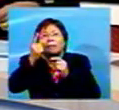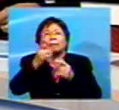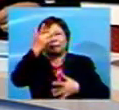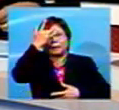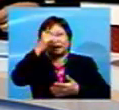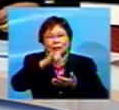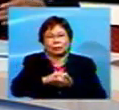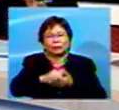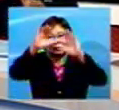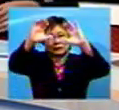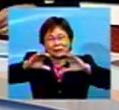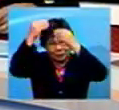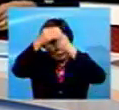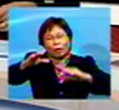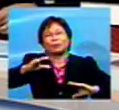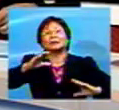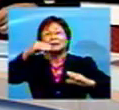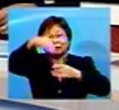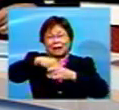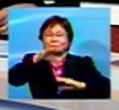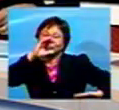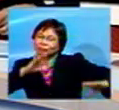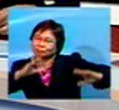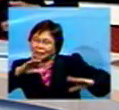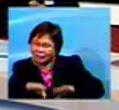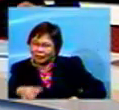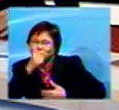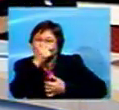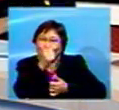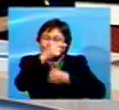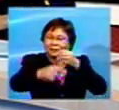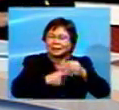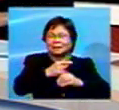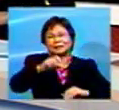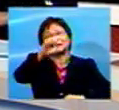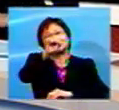yang disampaikan dalam bentuk animasi itu boleh menarik minat kanak-kanak mengenai tentang sawan.